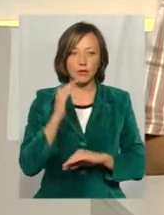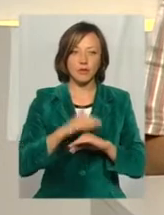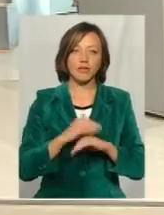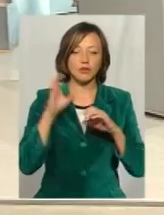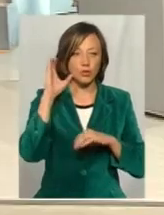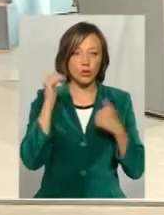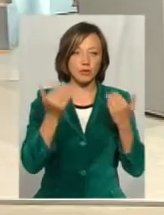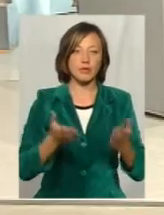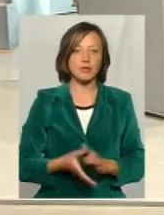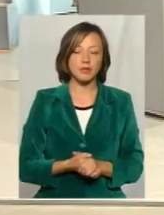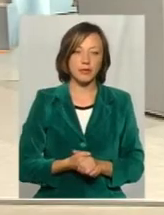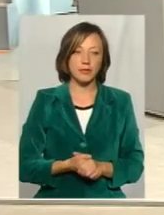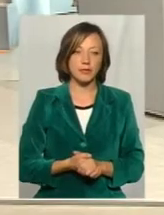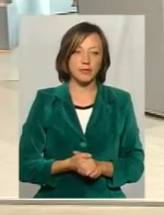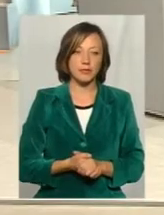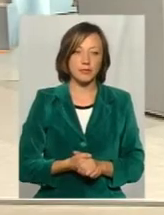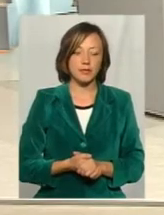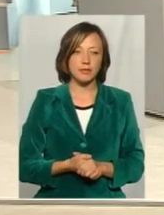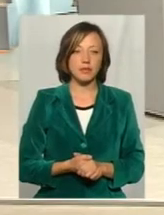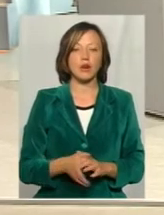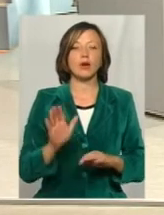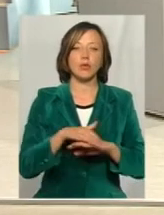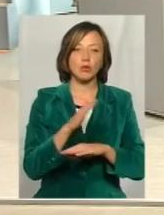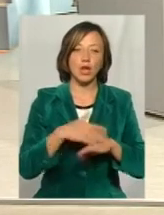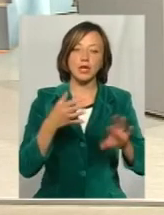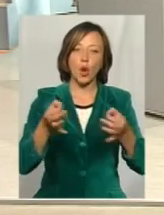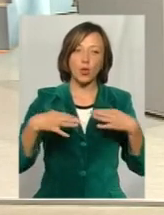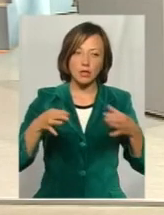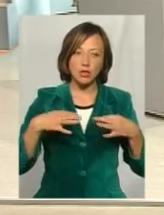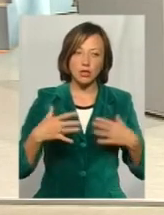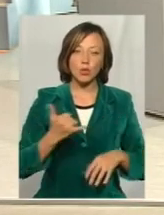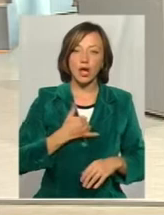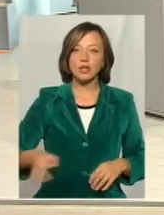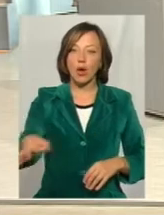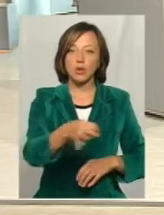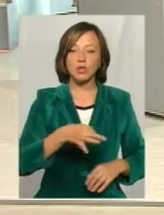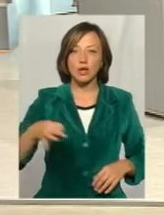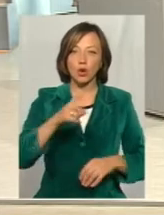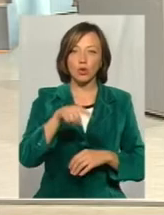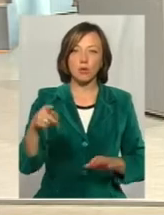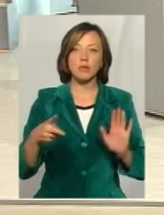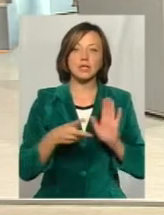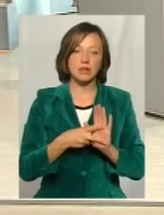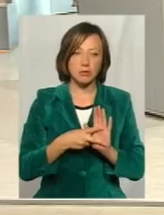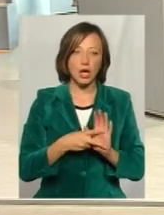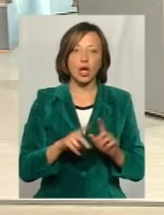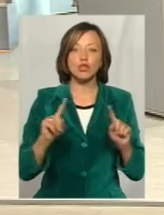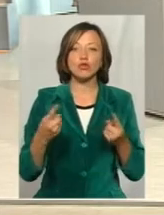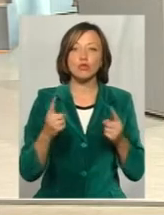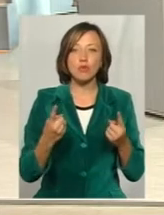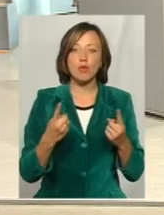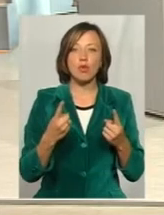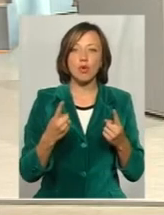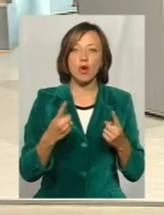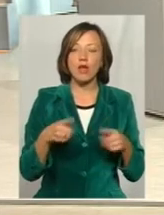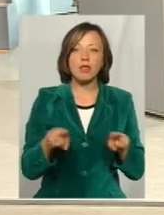вас слухаємо. Доброго вечора. Доброго. Будьте добрі, розкажіть, нас на Озерно входить маршрут номер 7. Чому йому так рідко не